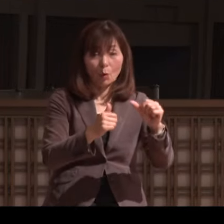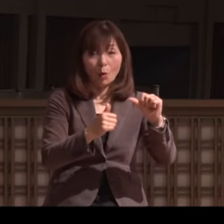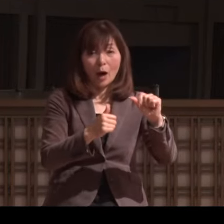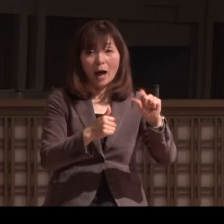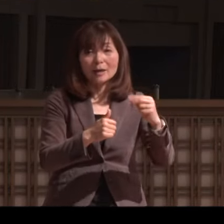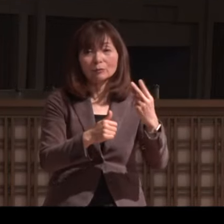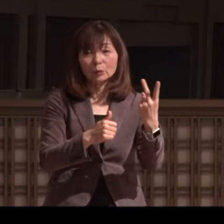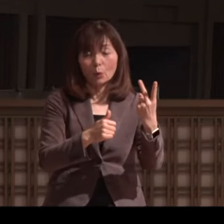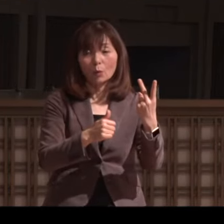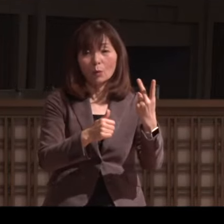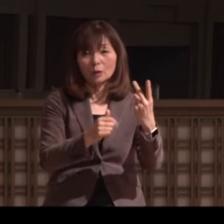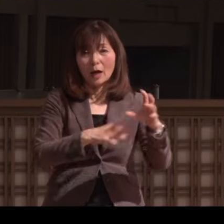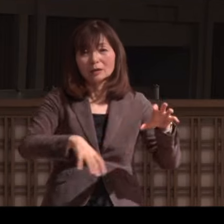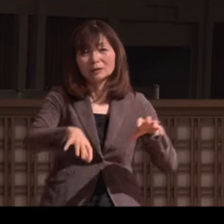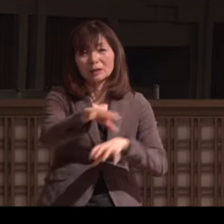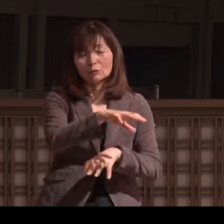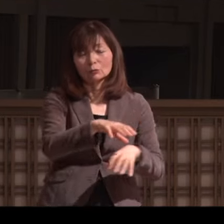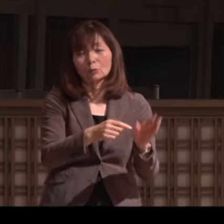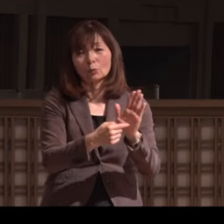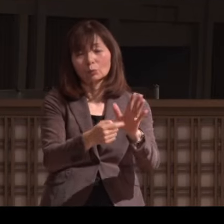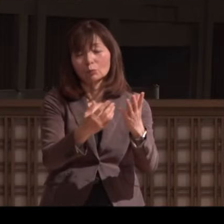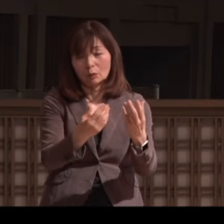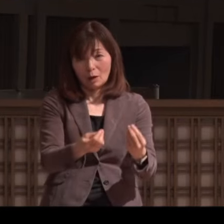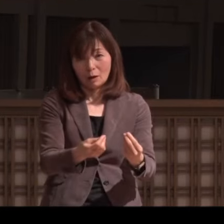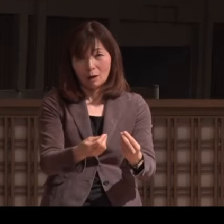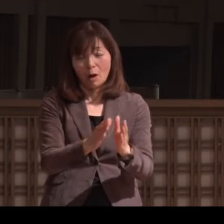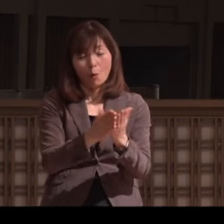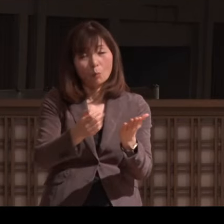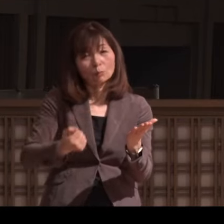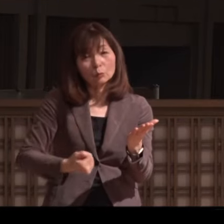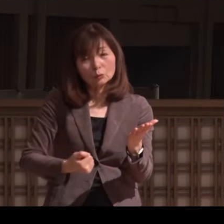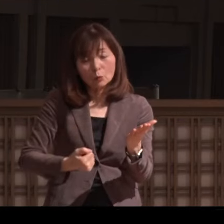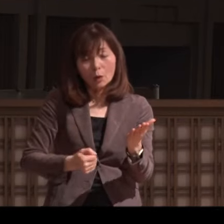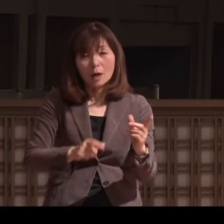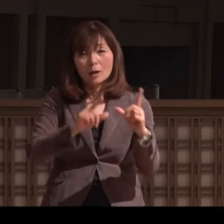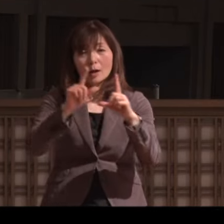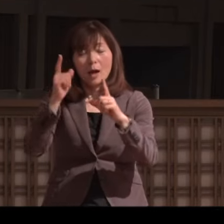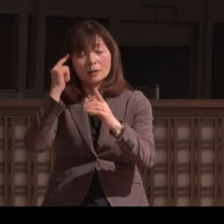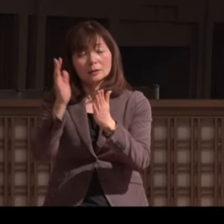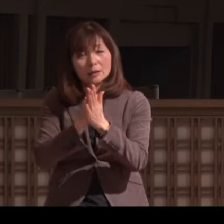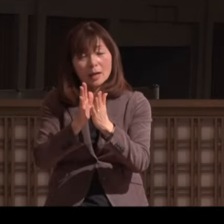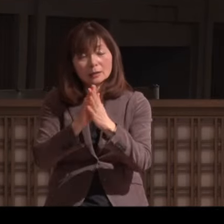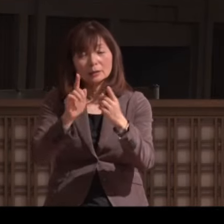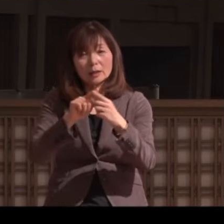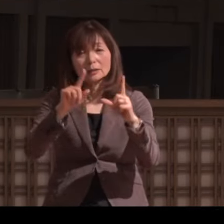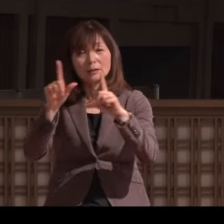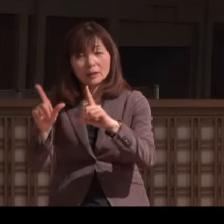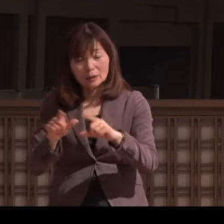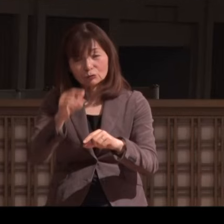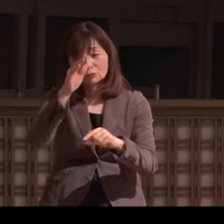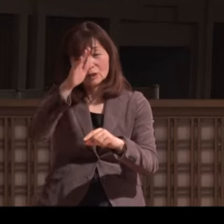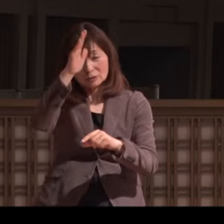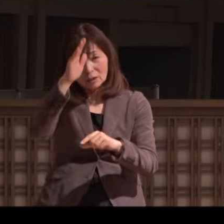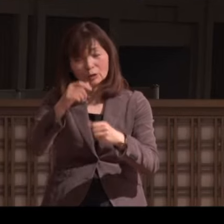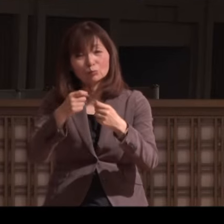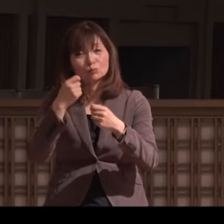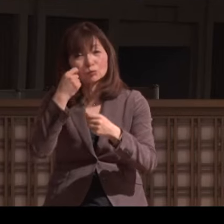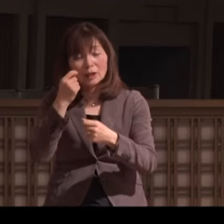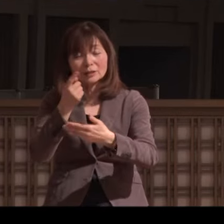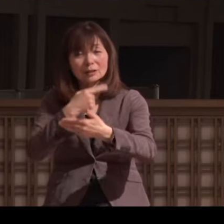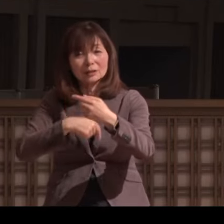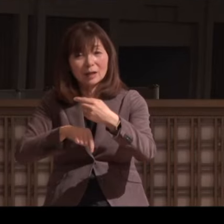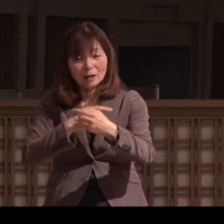せたですねこれがあの本の面白いとこなんですよ精神的生活哲学小難しいこと知ってる人の方が偉い気がするじゃないですか皆さん